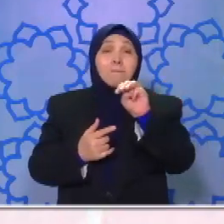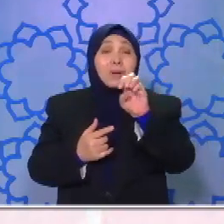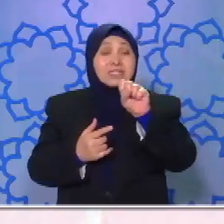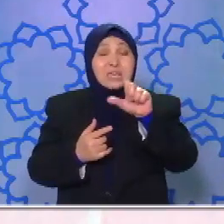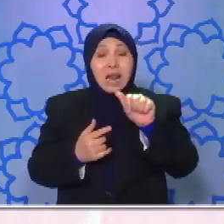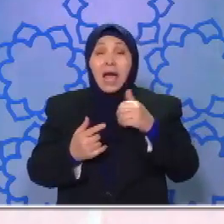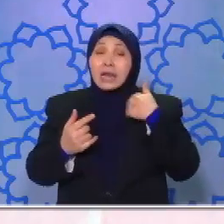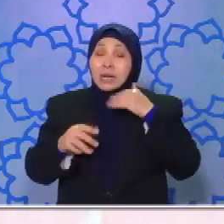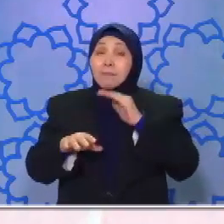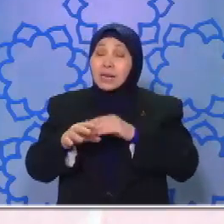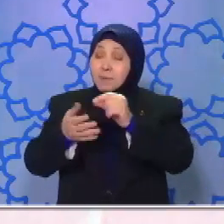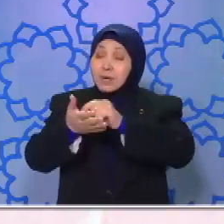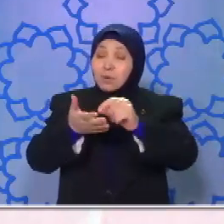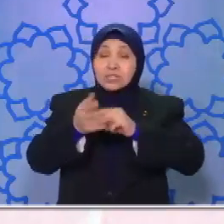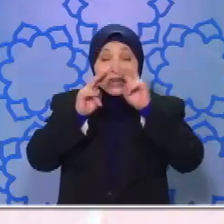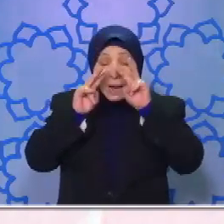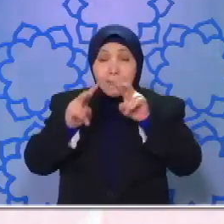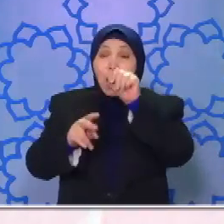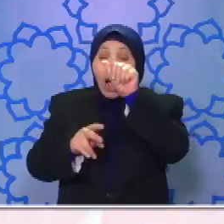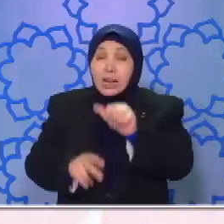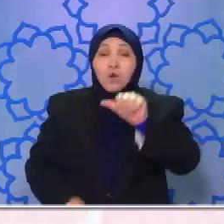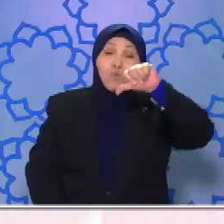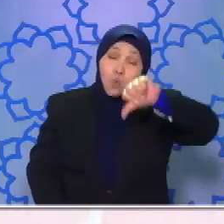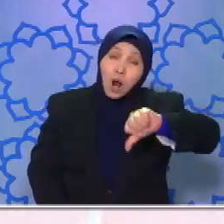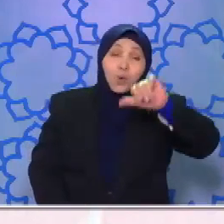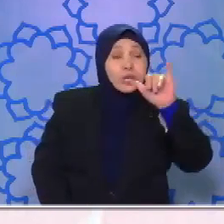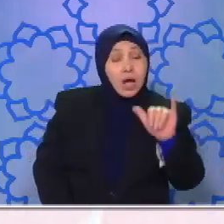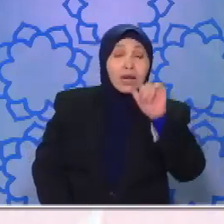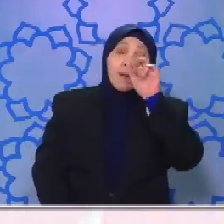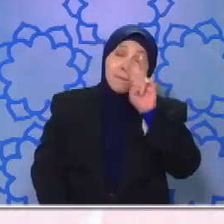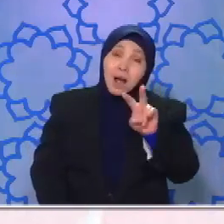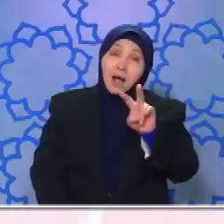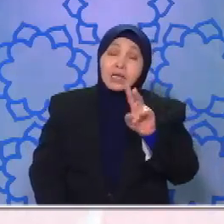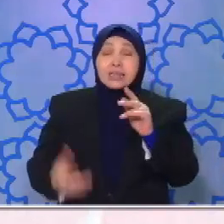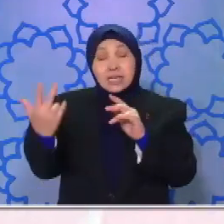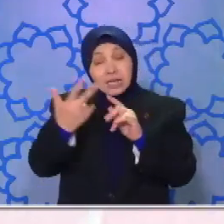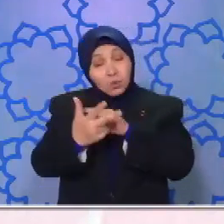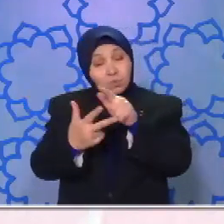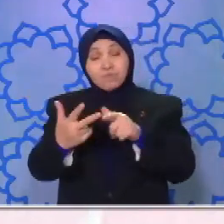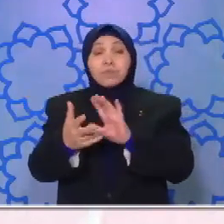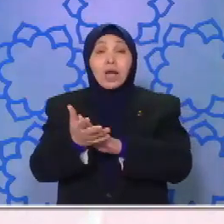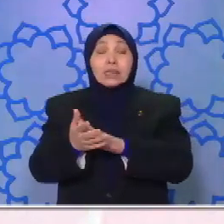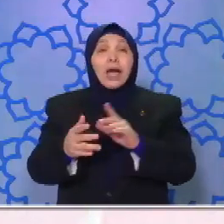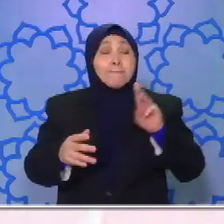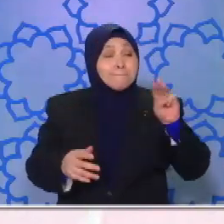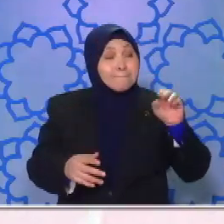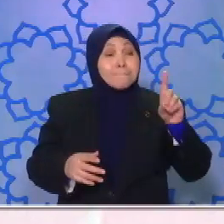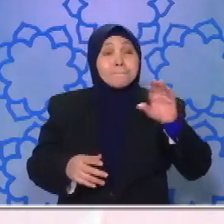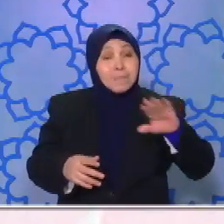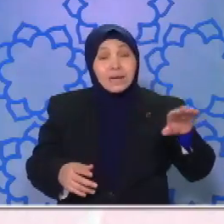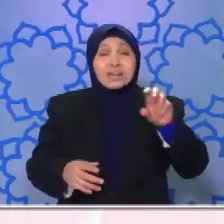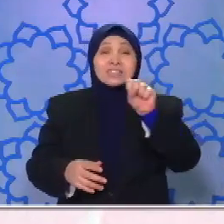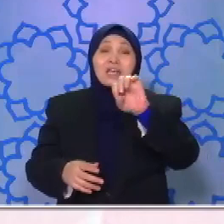resam, ada pada penulisan. Nampak alif, waw, ya, sama ada, tiga-tiga itulah. Okey, adapun huruf mad